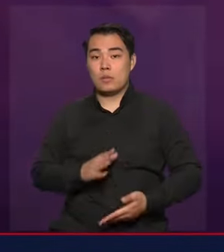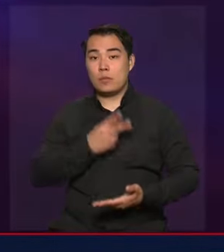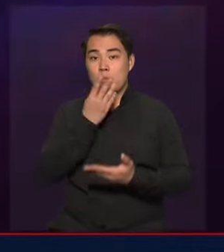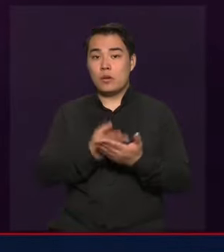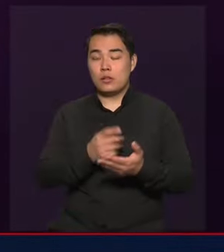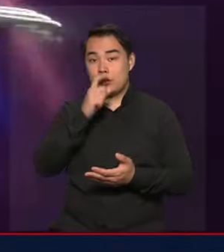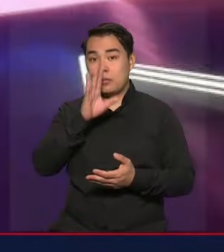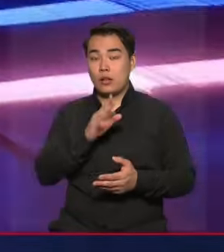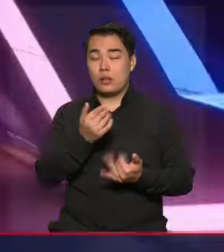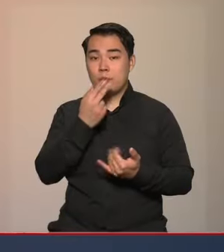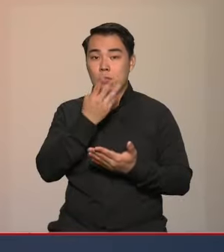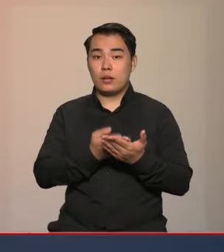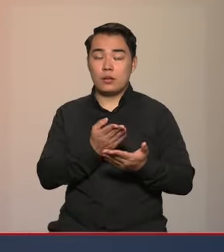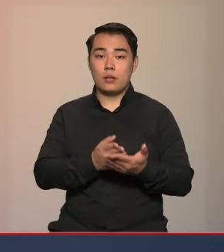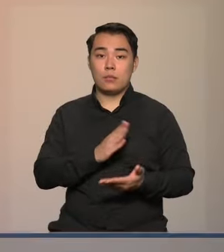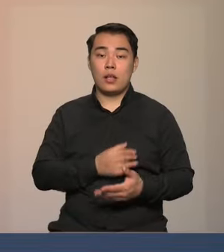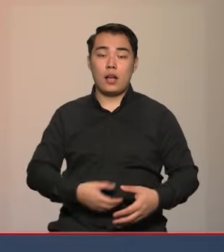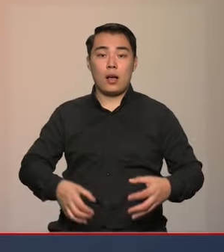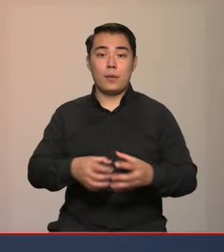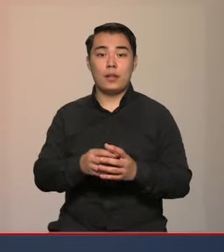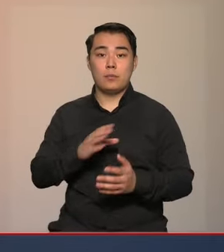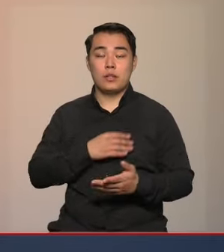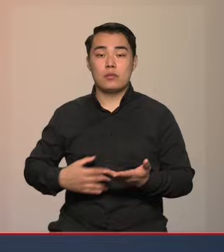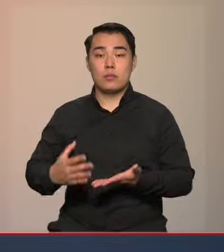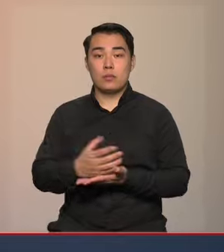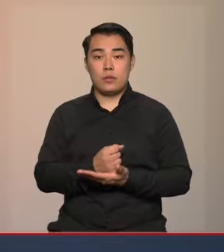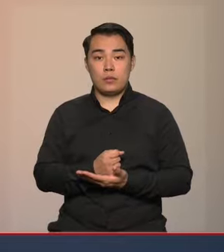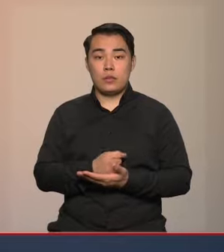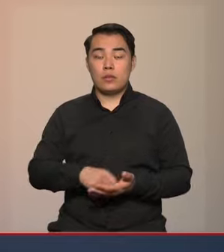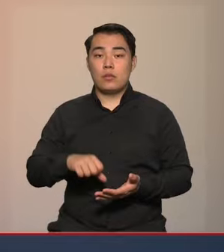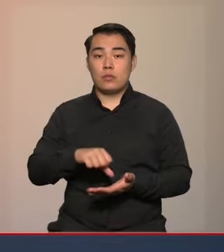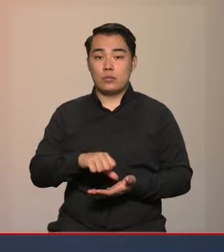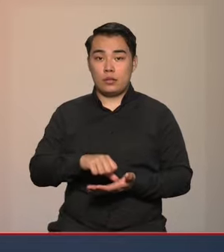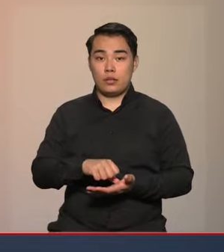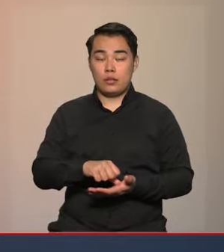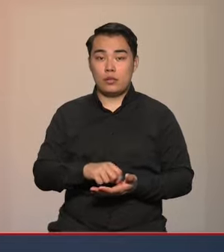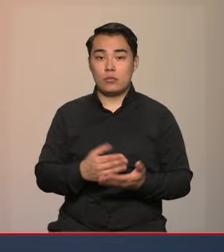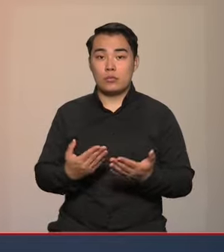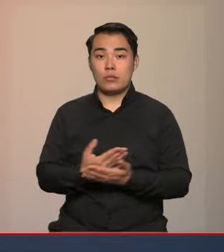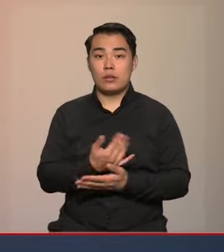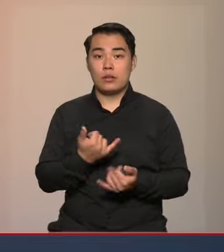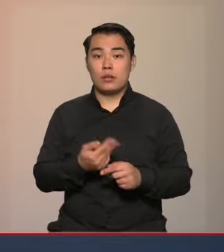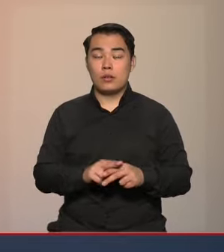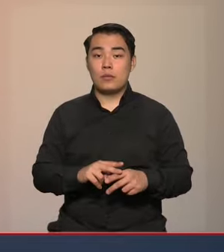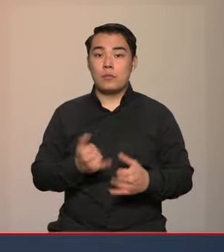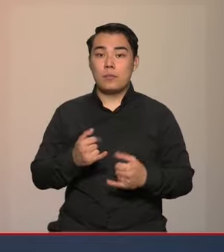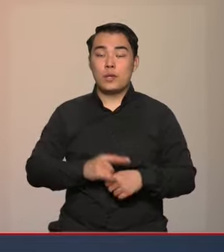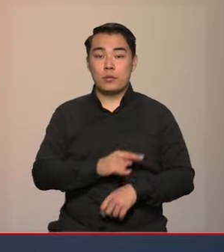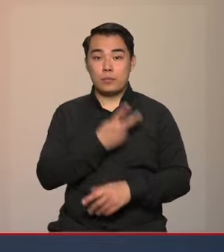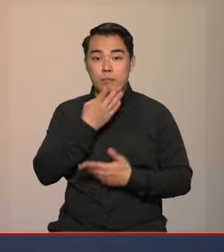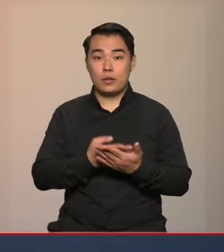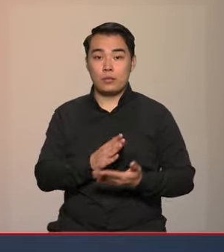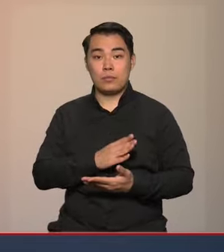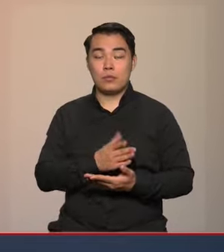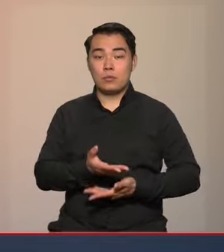показать неплохие результаты. Команда была собрана, получается, из новоиспеченных пилотов. У